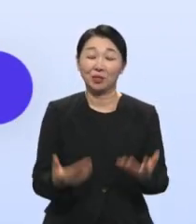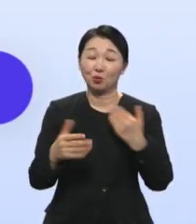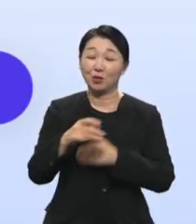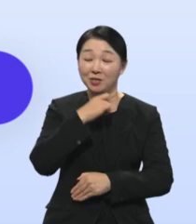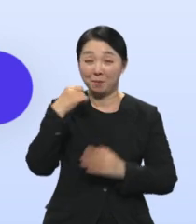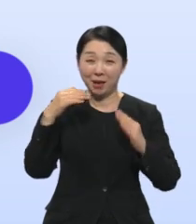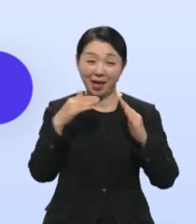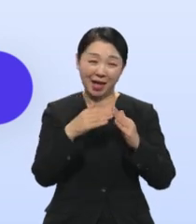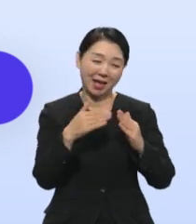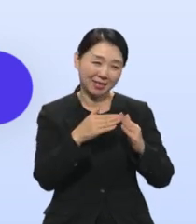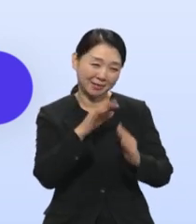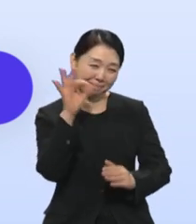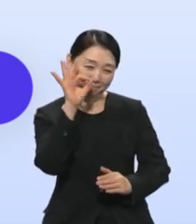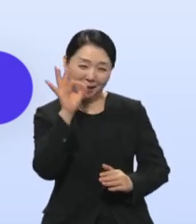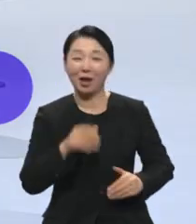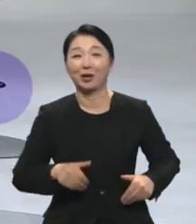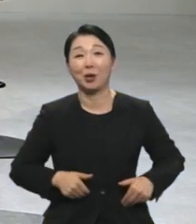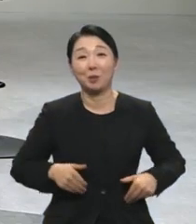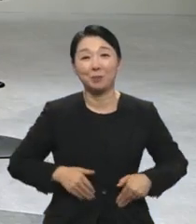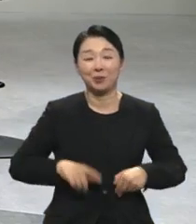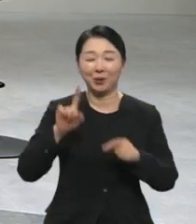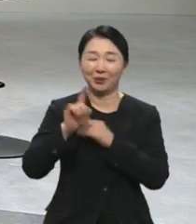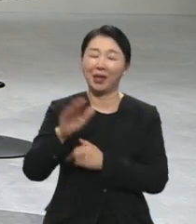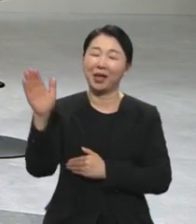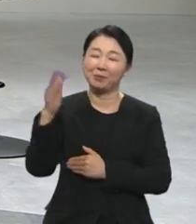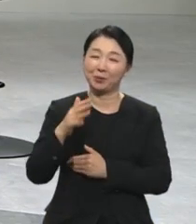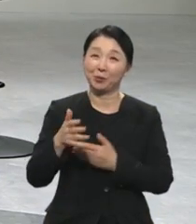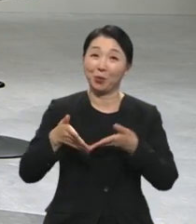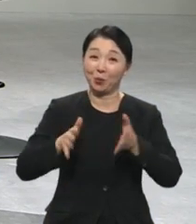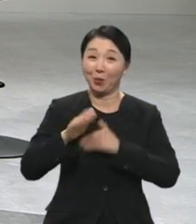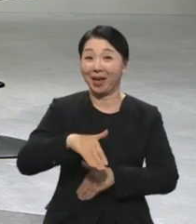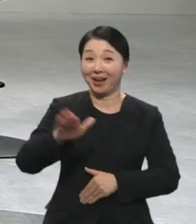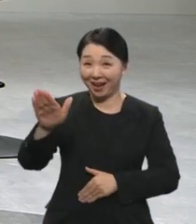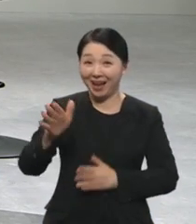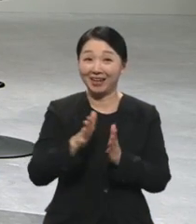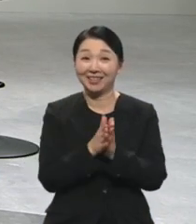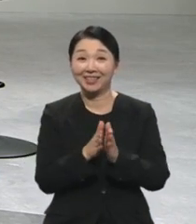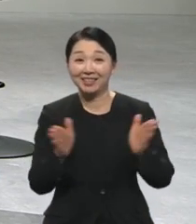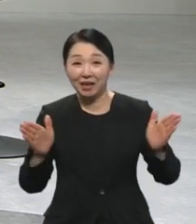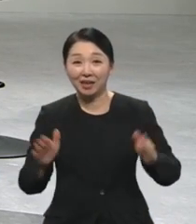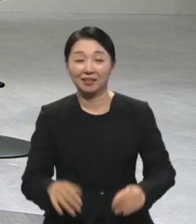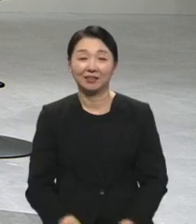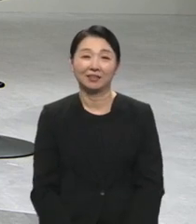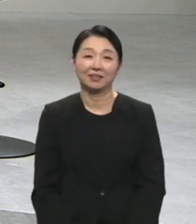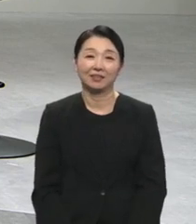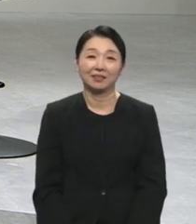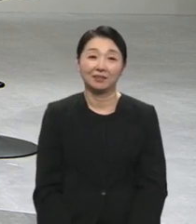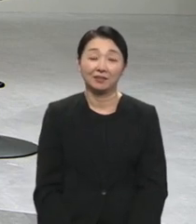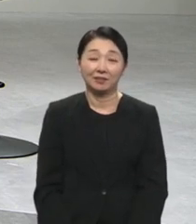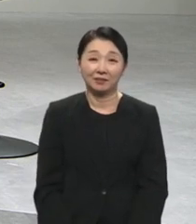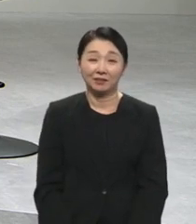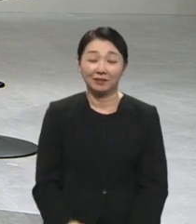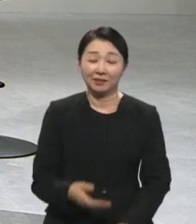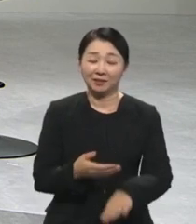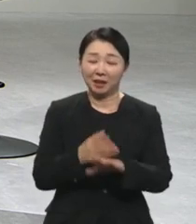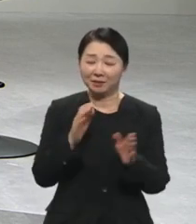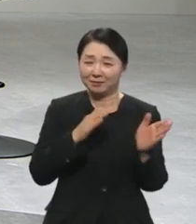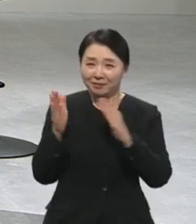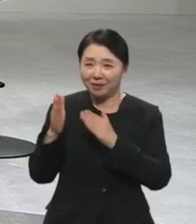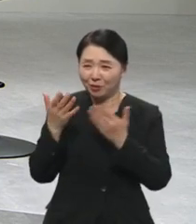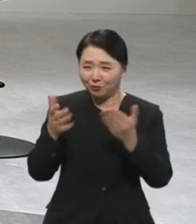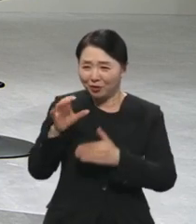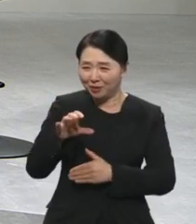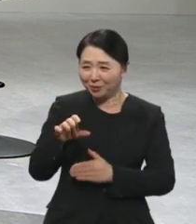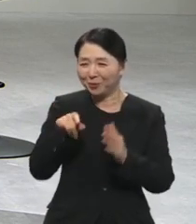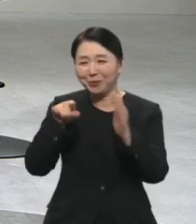휴게소 맛집지도 검색을 시작할 때입니다 내일부터 귀성길 시작이잖아요 그래서 다른 데는 사실 다 지나쳐도 휴게소 그냥